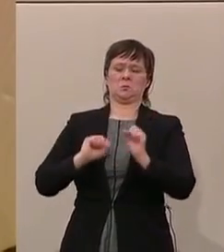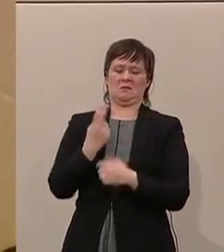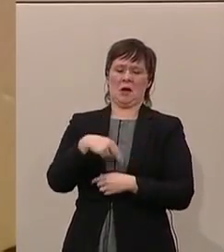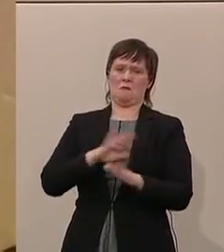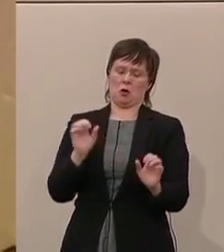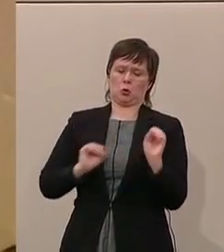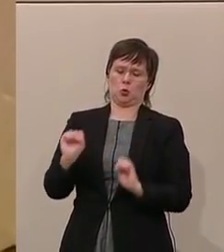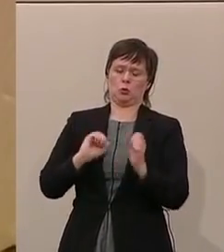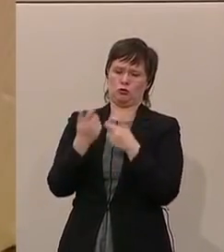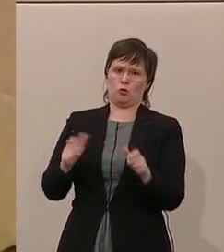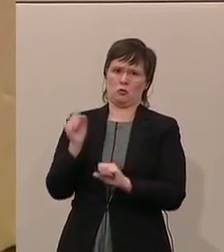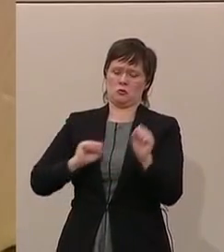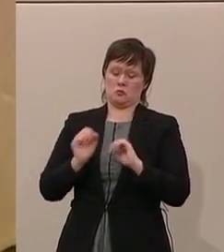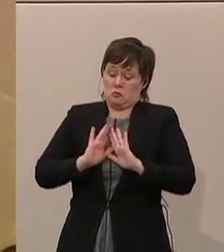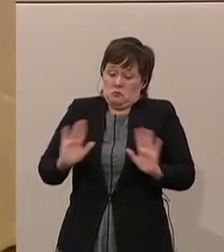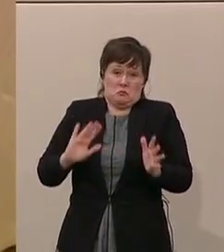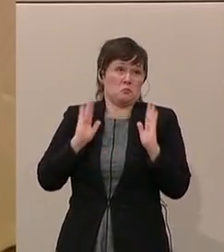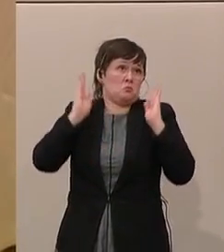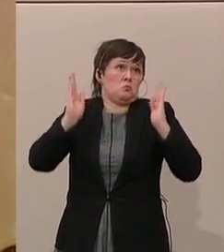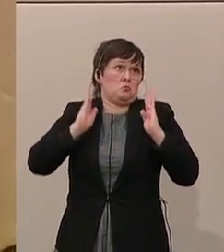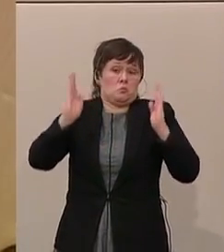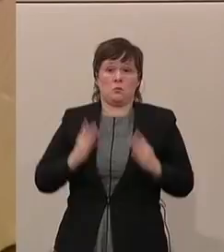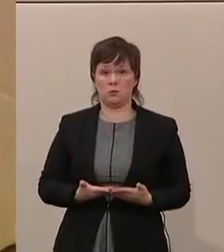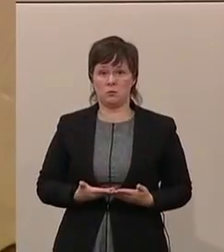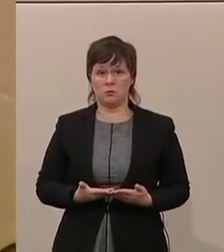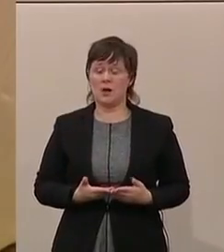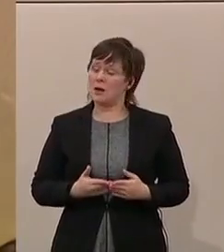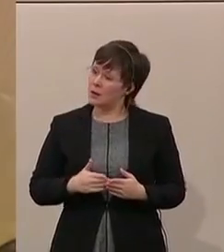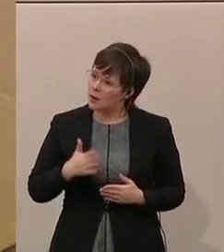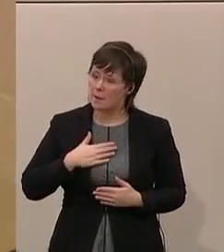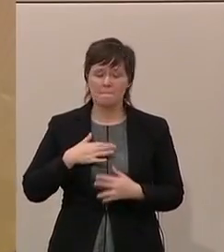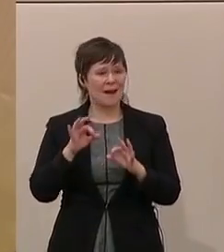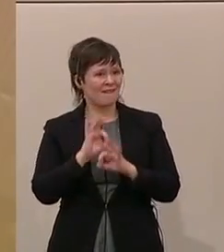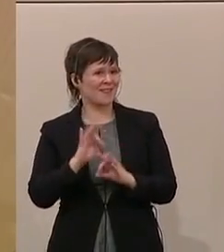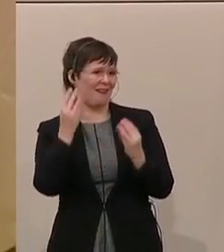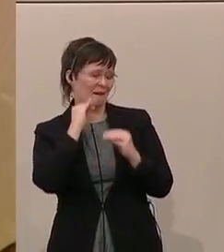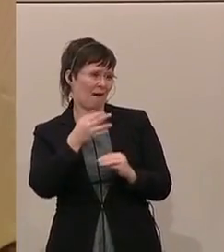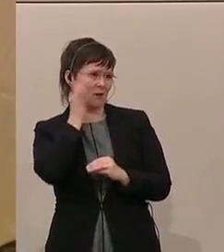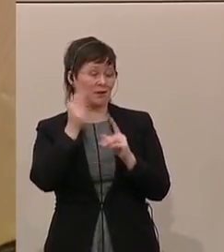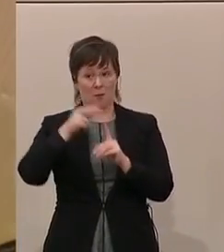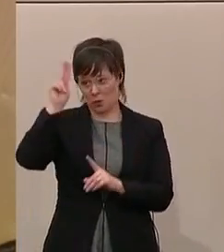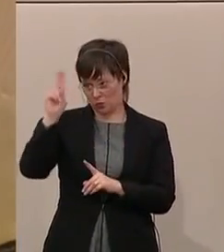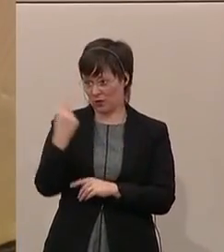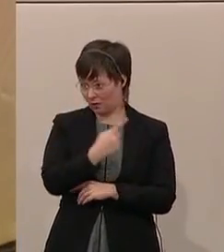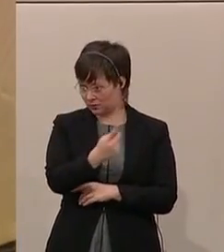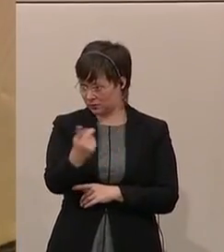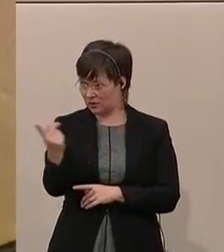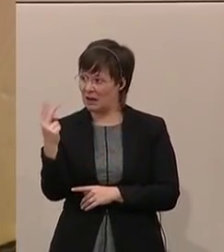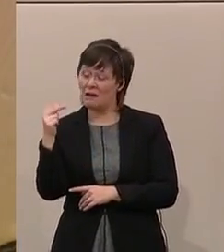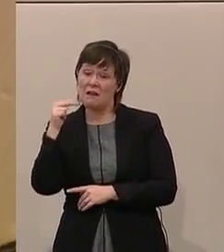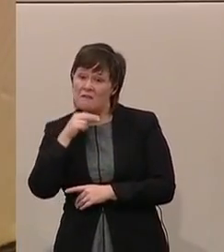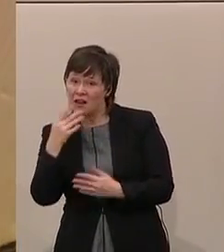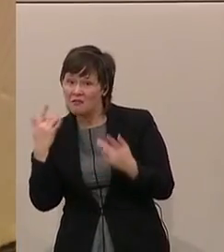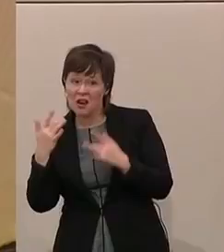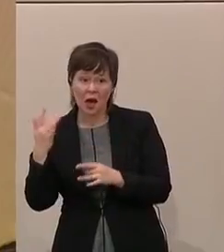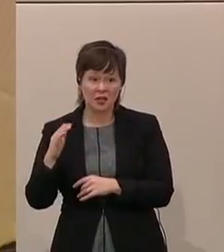Motto, mein Name ist Hase, ich weiß von nichts. Meine sehr geehrten Damen und Herren, wenn hier irgendwo ein Freiheitlicher vielleicht